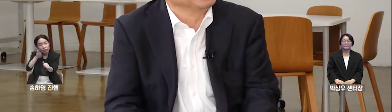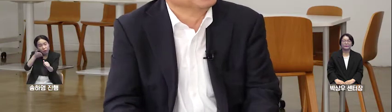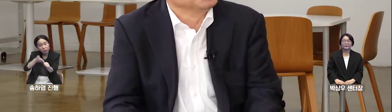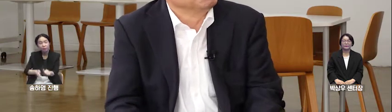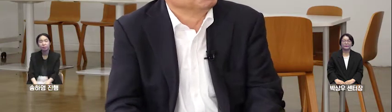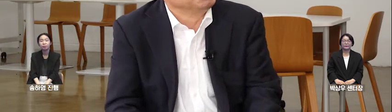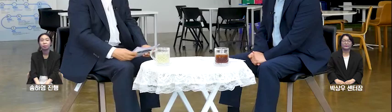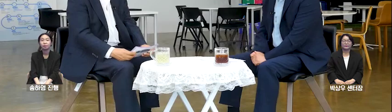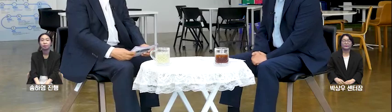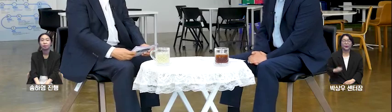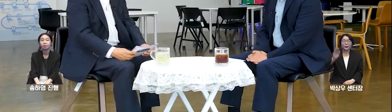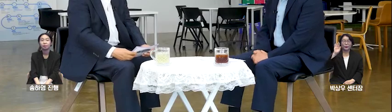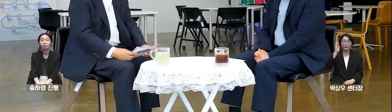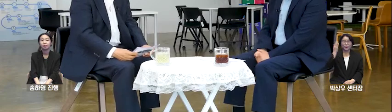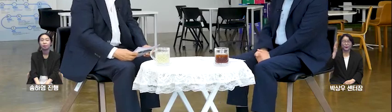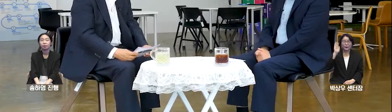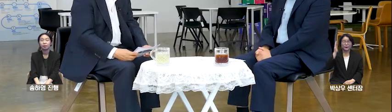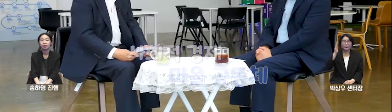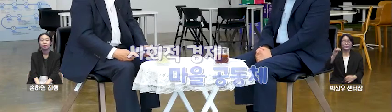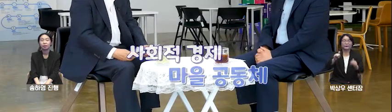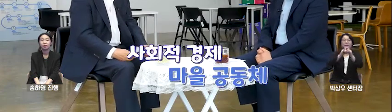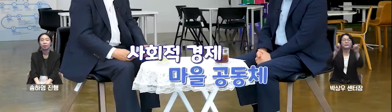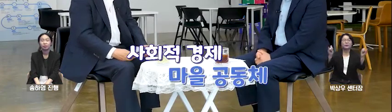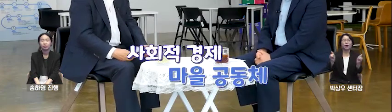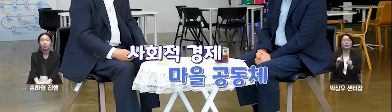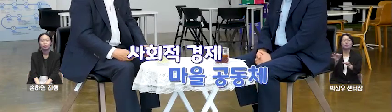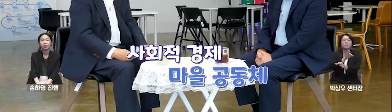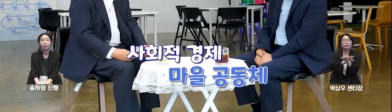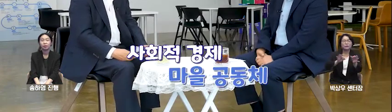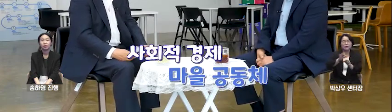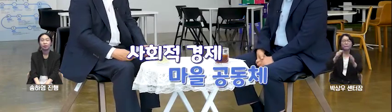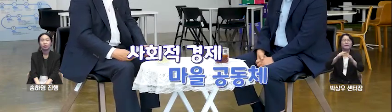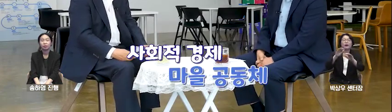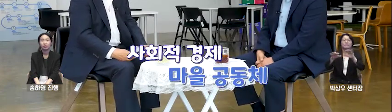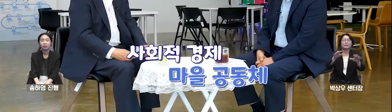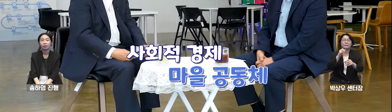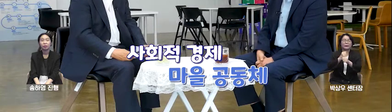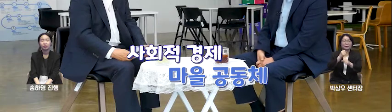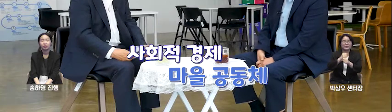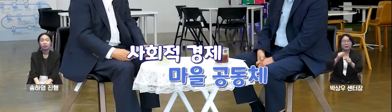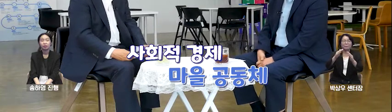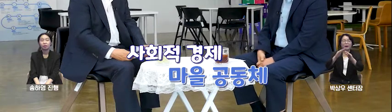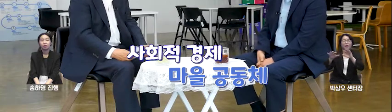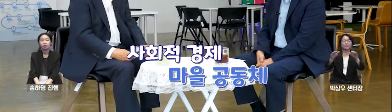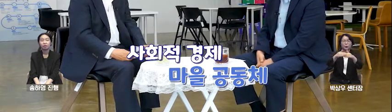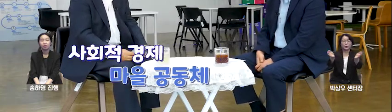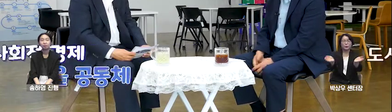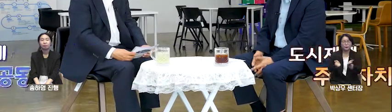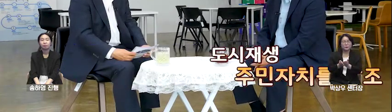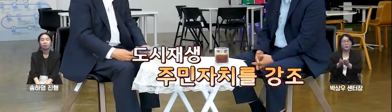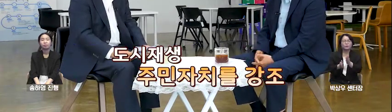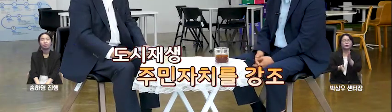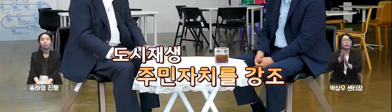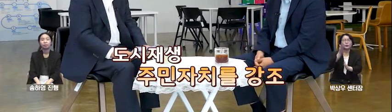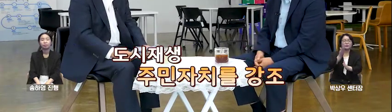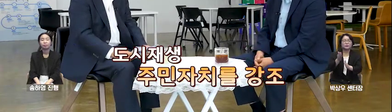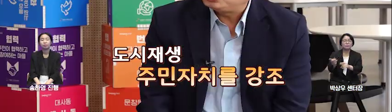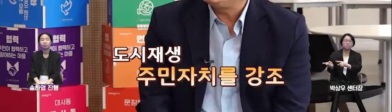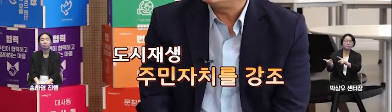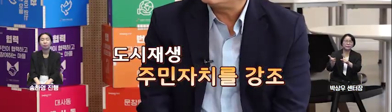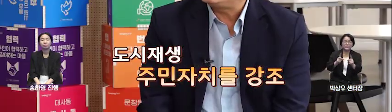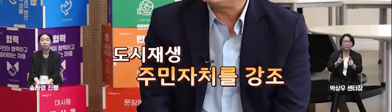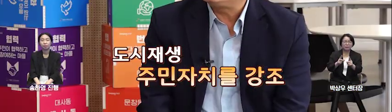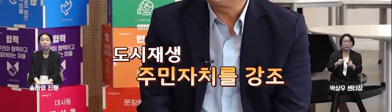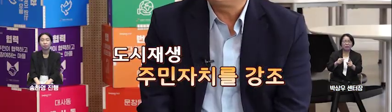해주세요. 그 요즘 뭐 사회적 경제, 네. 또 마을 만들기, 마을 공동체, 도시 재생, 뭐